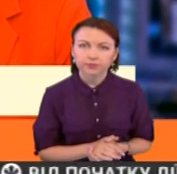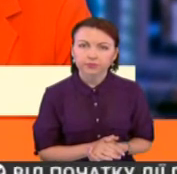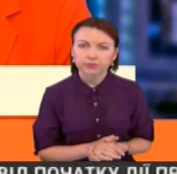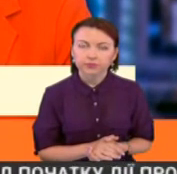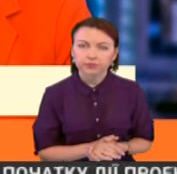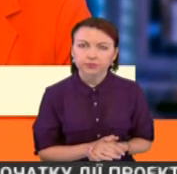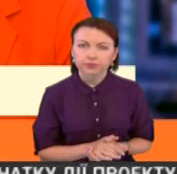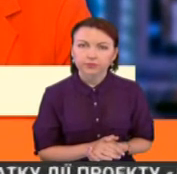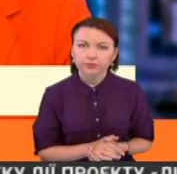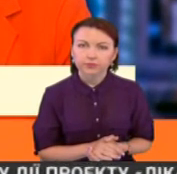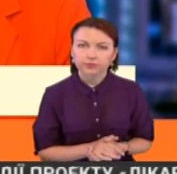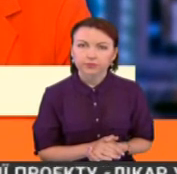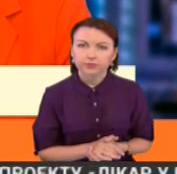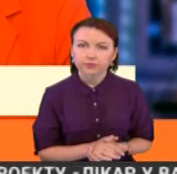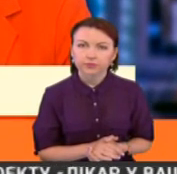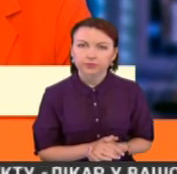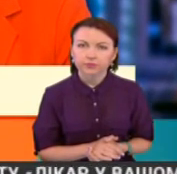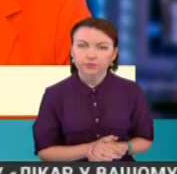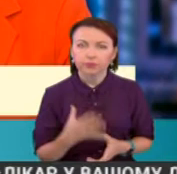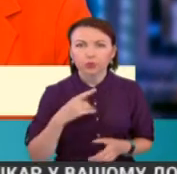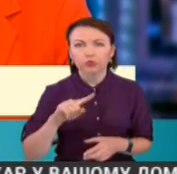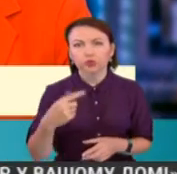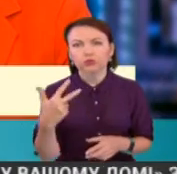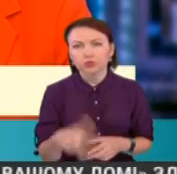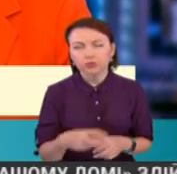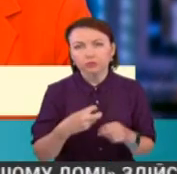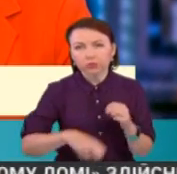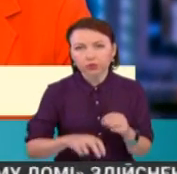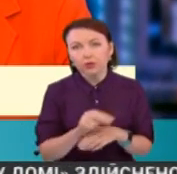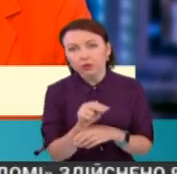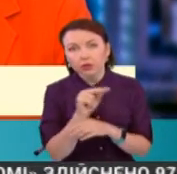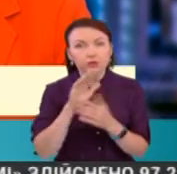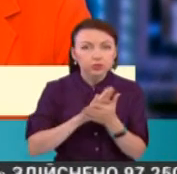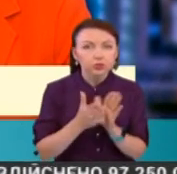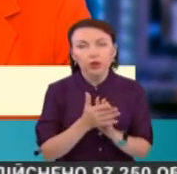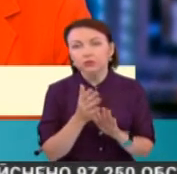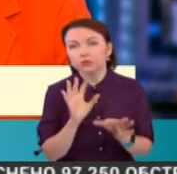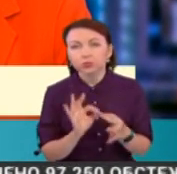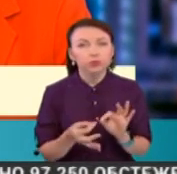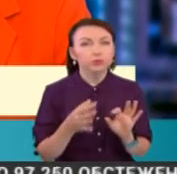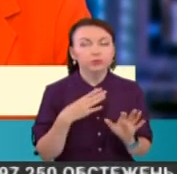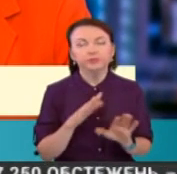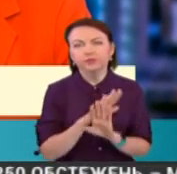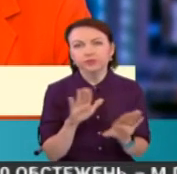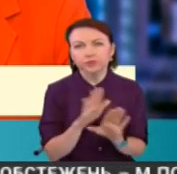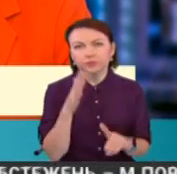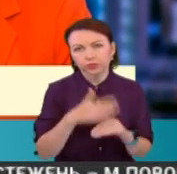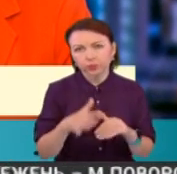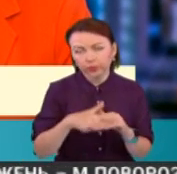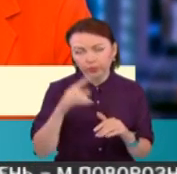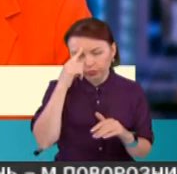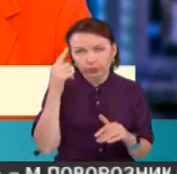поки виправляли ситуацію фахівці ЄОСу. Почули вас, пані Наталю. Пані Наталю, почули